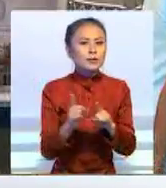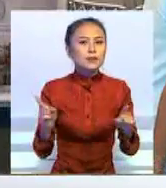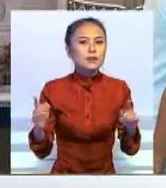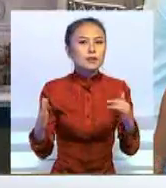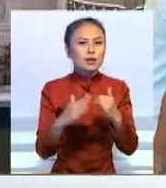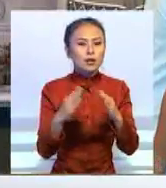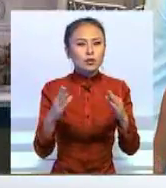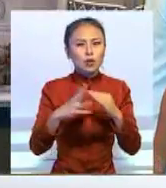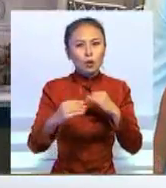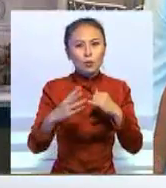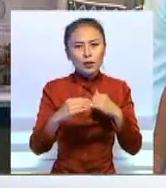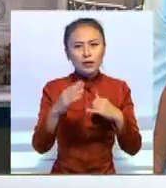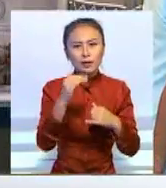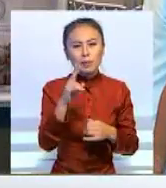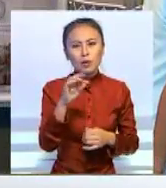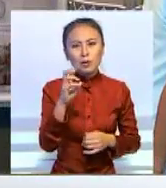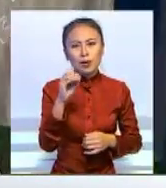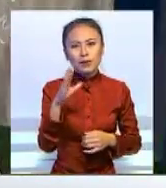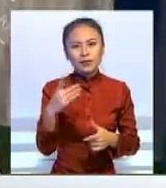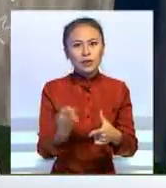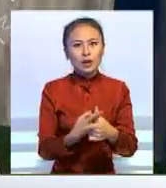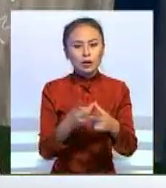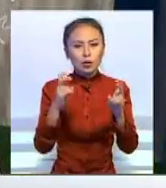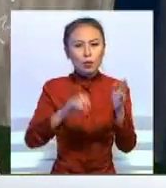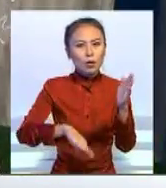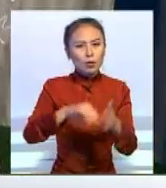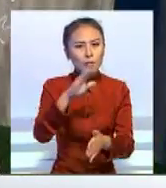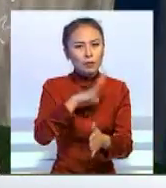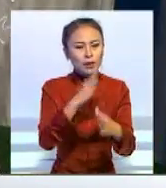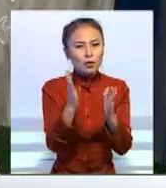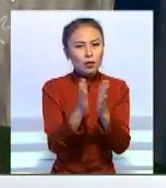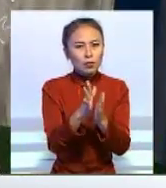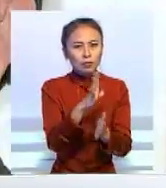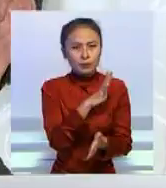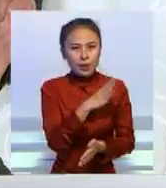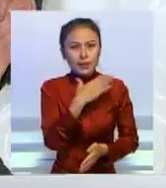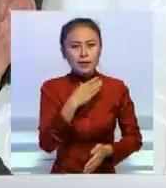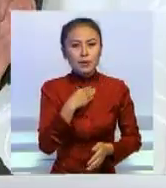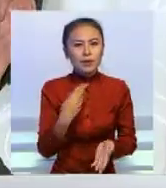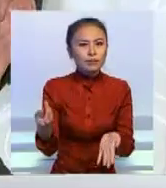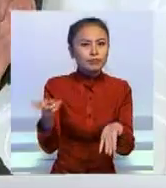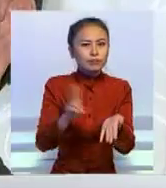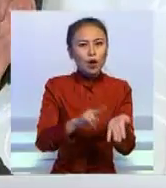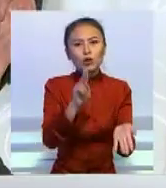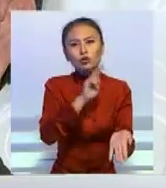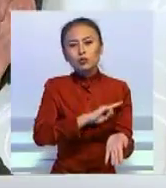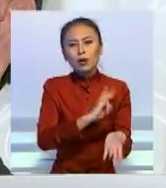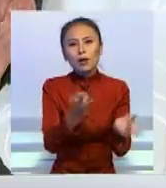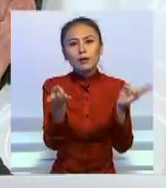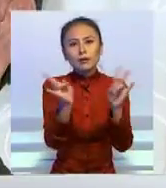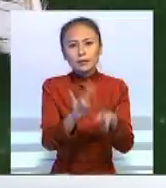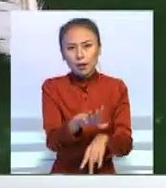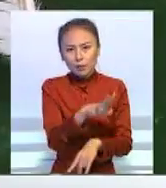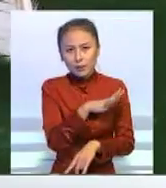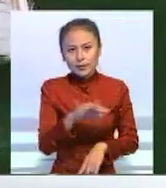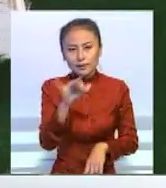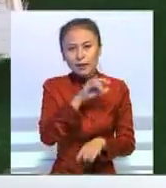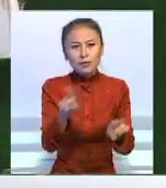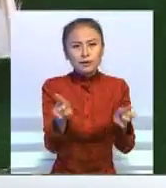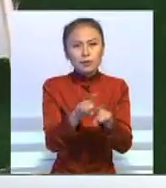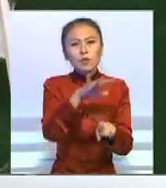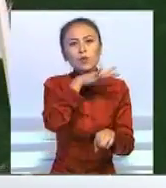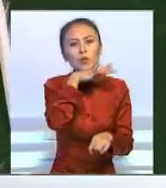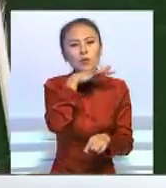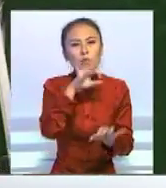жерлесі әрі шәкірті Аньяр Молдабаевқа сатып алуға көмек берген және өзі Семейге келген сапарларында осында қалыпты. Сол сияқты тарихи